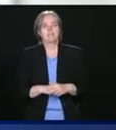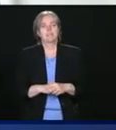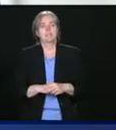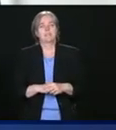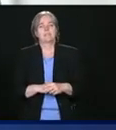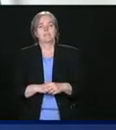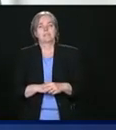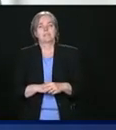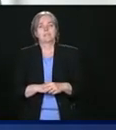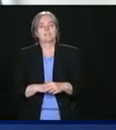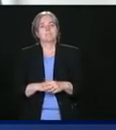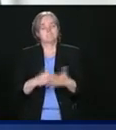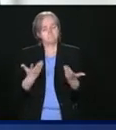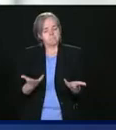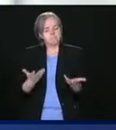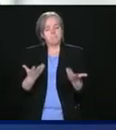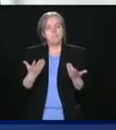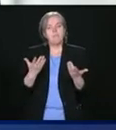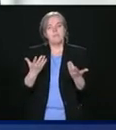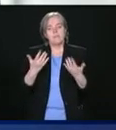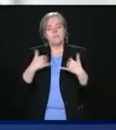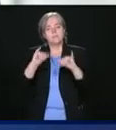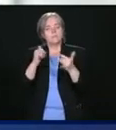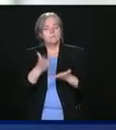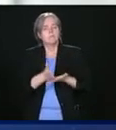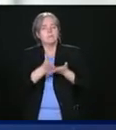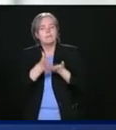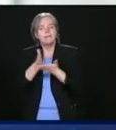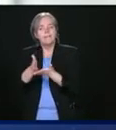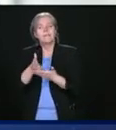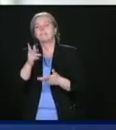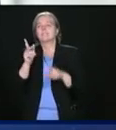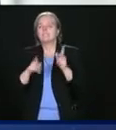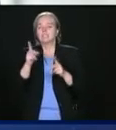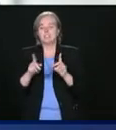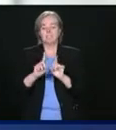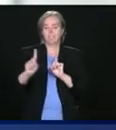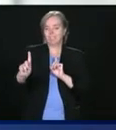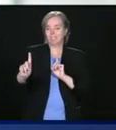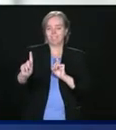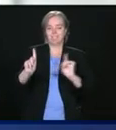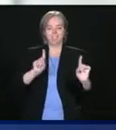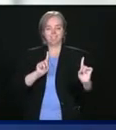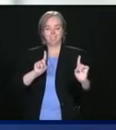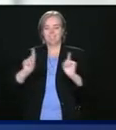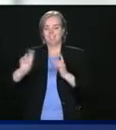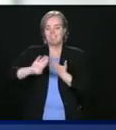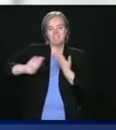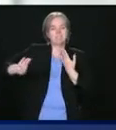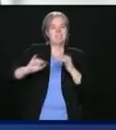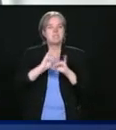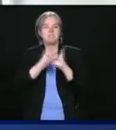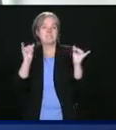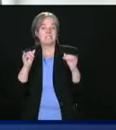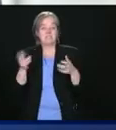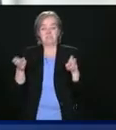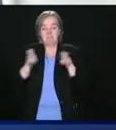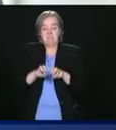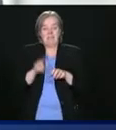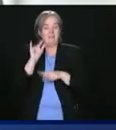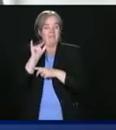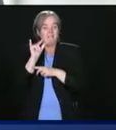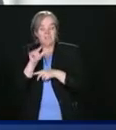va continuer d'aider les gens dans des situations où la distanciation sociale, comme dans un avion, est